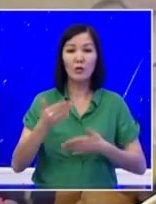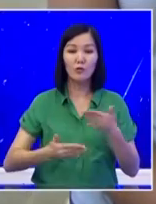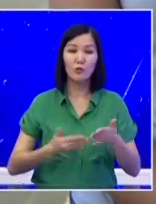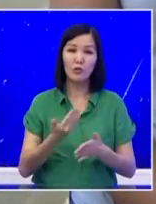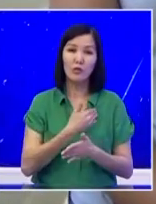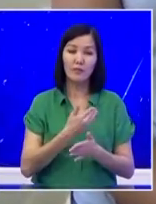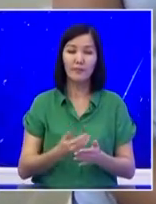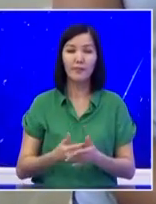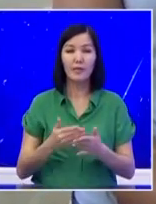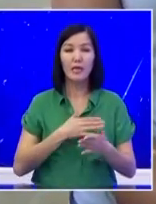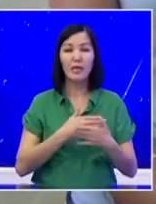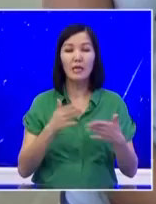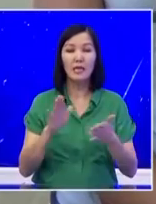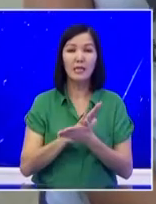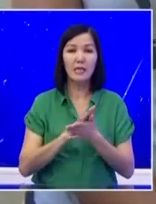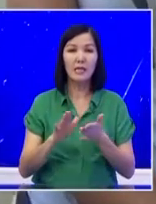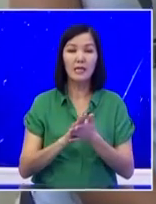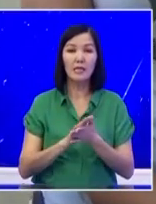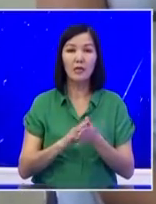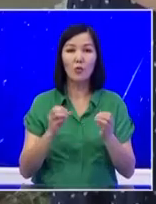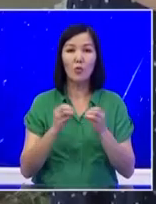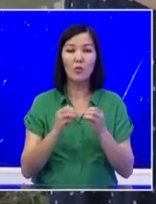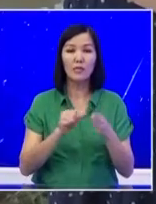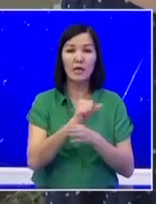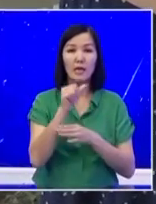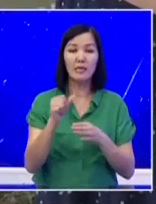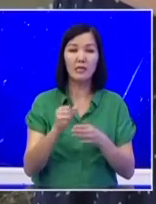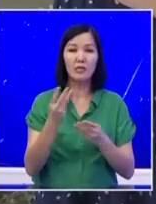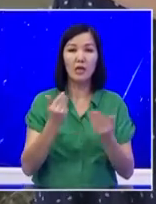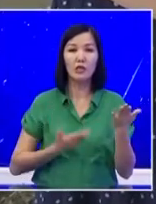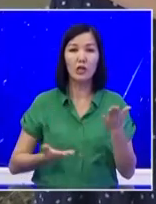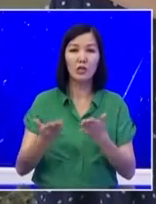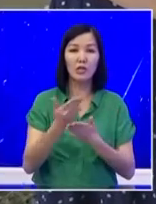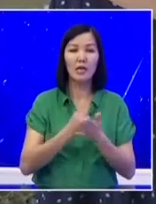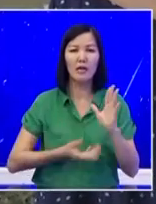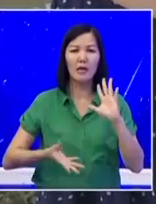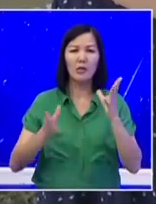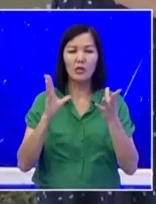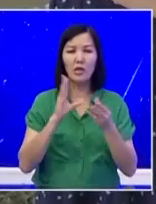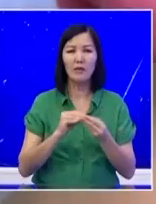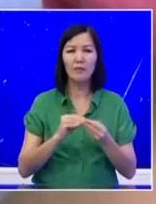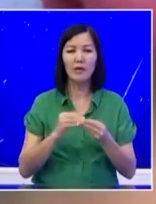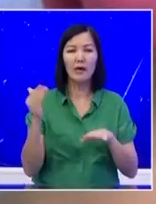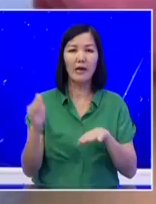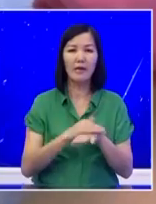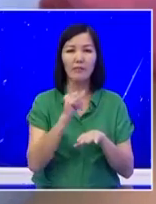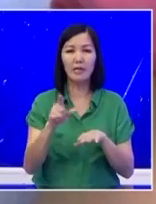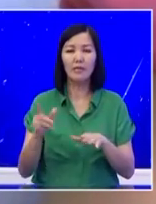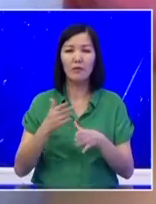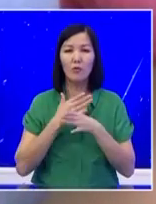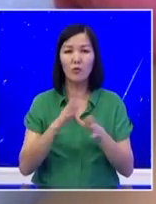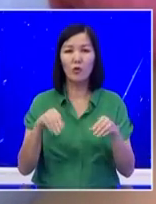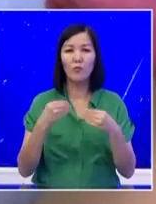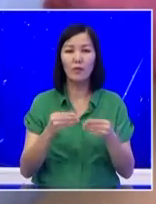тұрғызу. Еріктілер ұйымы бүлдіршіннің еміне 10 сағаттың ішінде қаражат жинаған. Оған еліміздің түкпір-түкпірінен қайырымды жандар қолдау